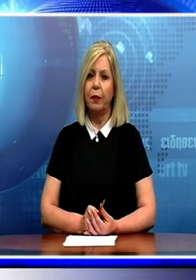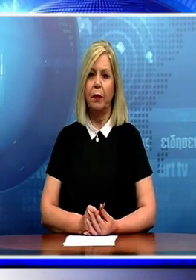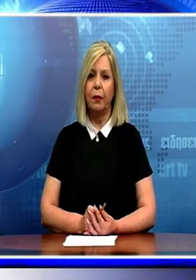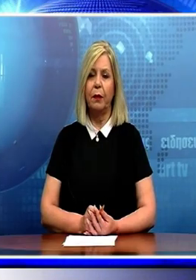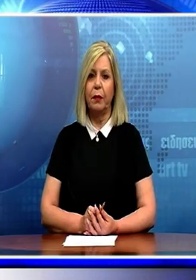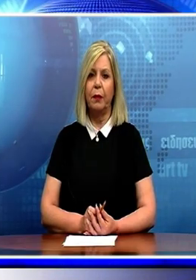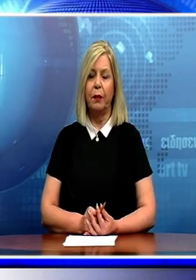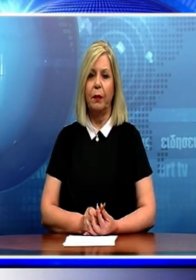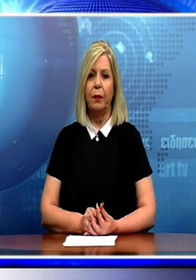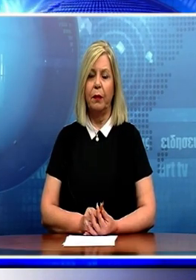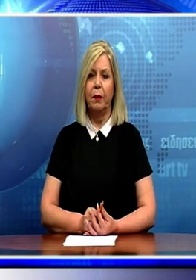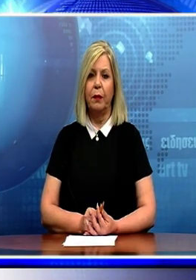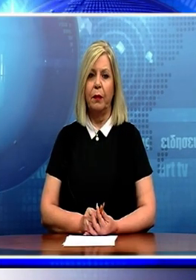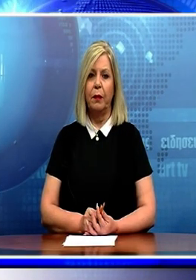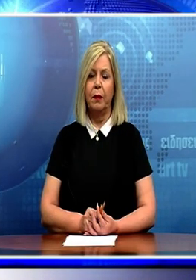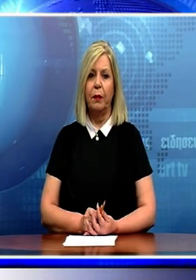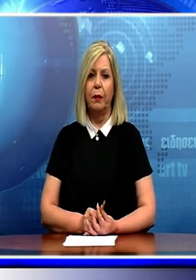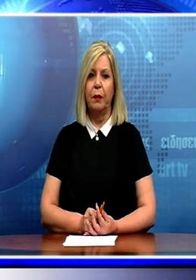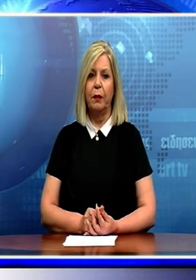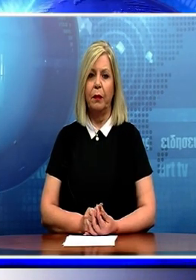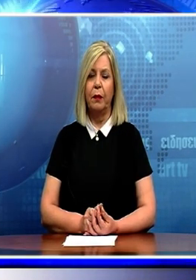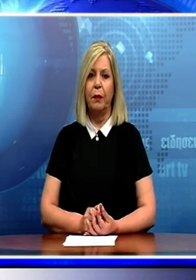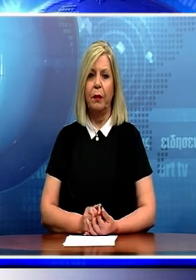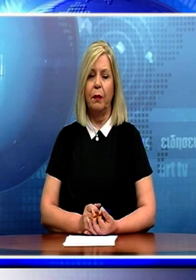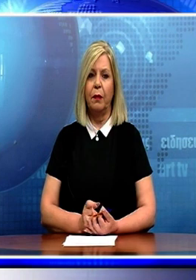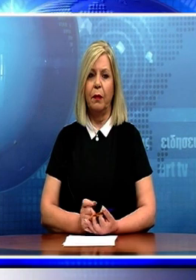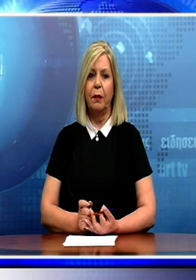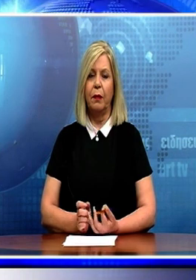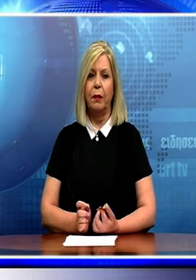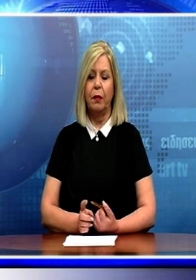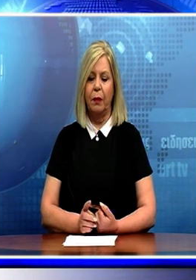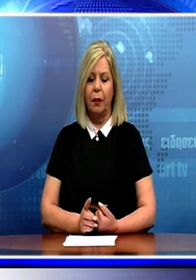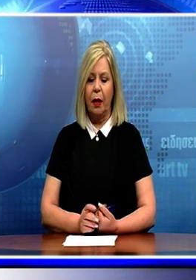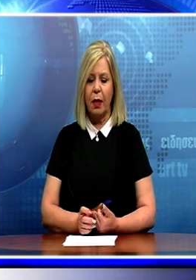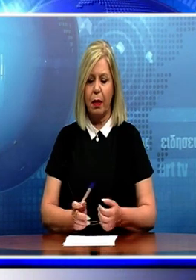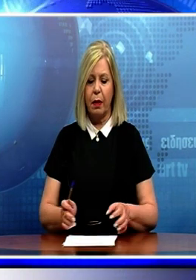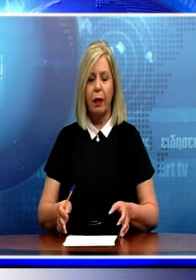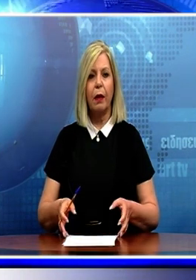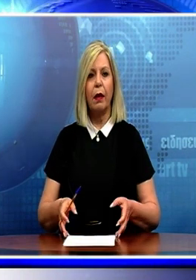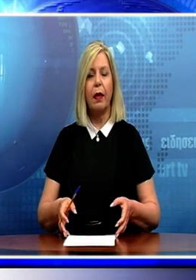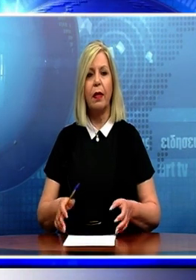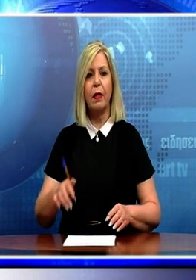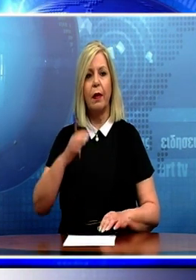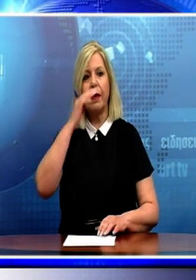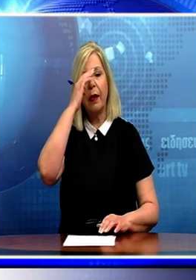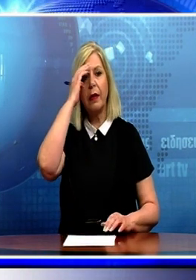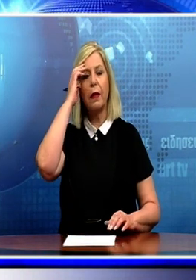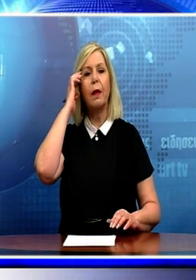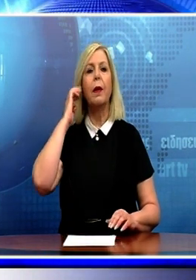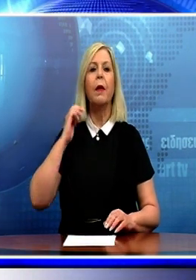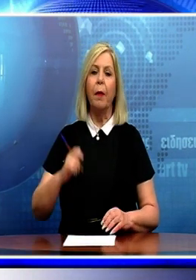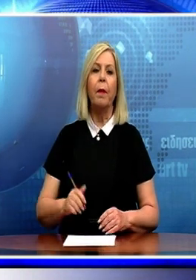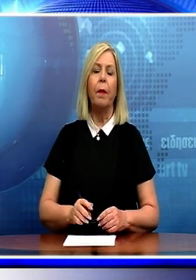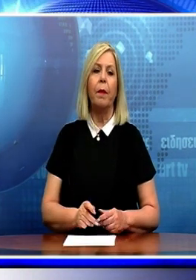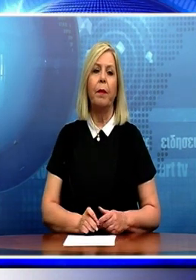κάποια γεγονότα που είναι διαφορετικά από αυτά που συνήθως το παιδί βιώνει, από αυτά που θεωρούμε έτσι φυσιολογικά, normal. Και